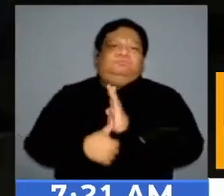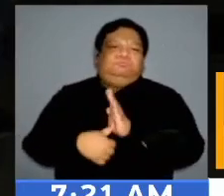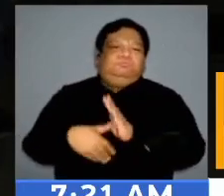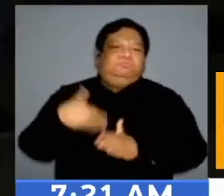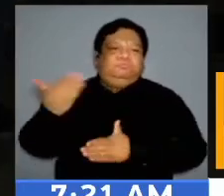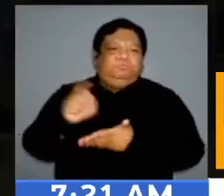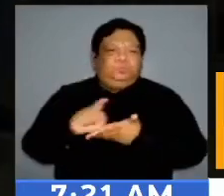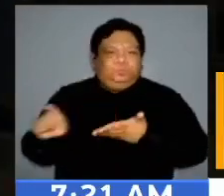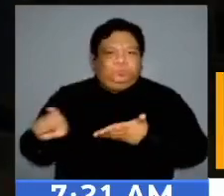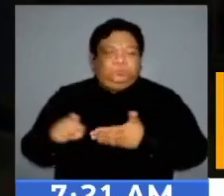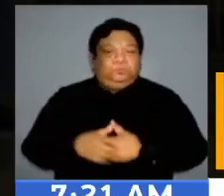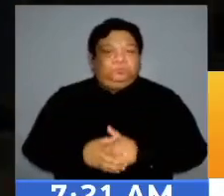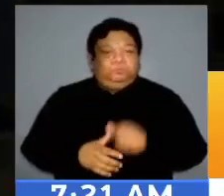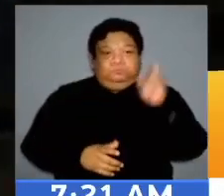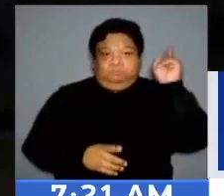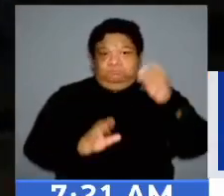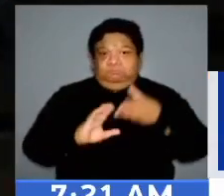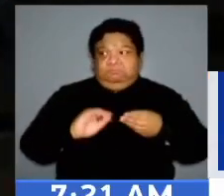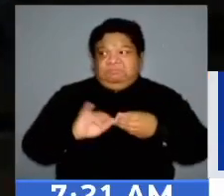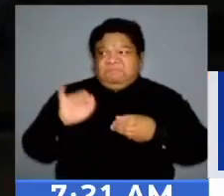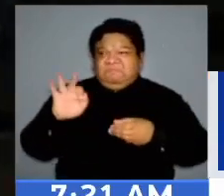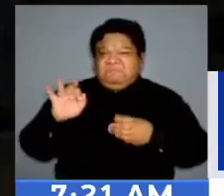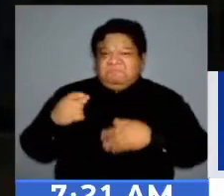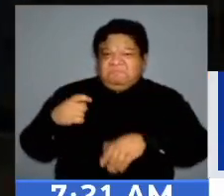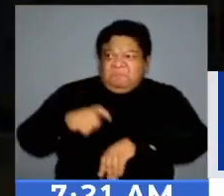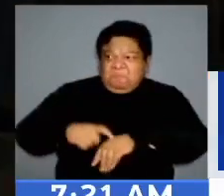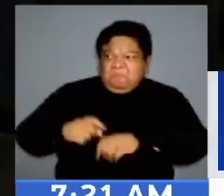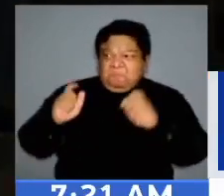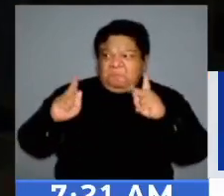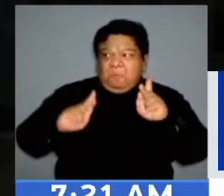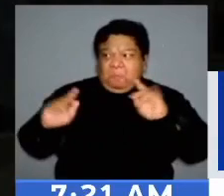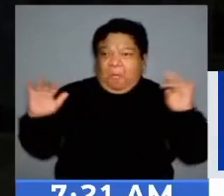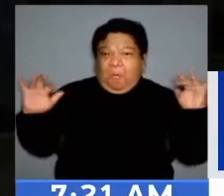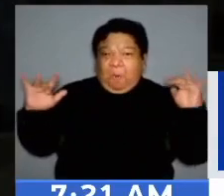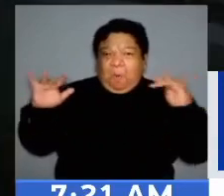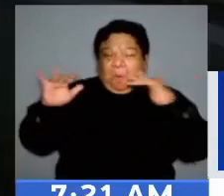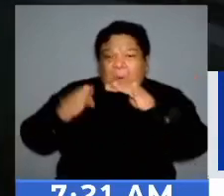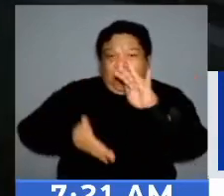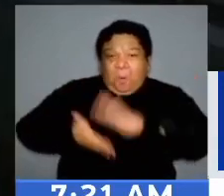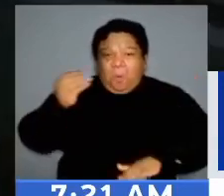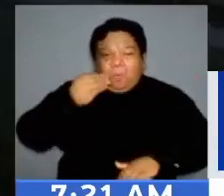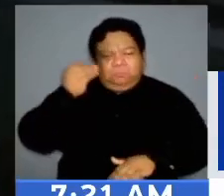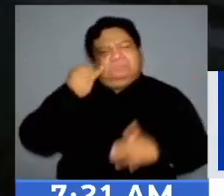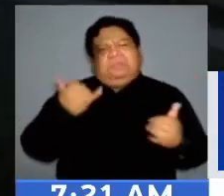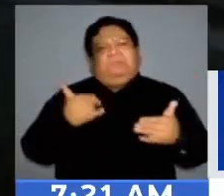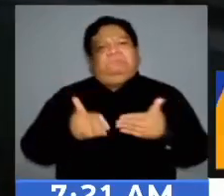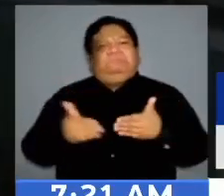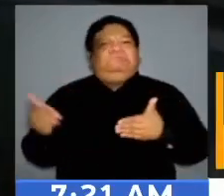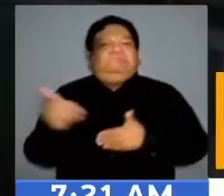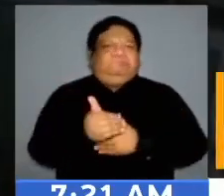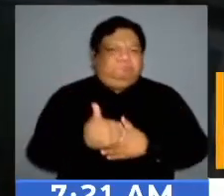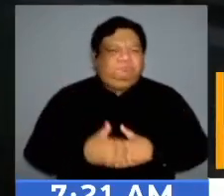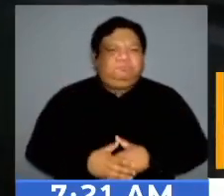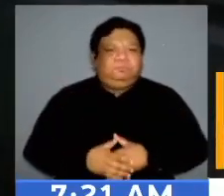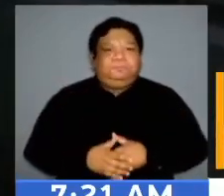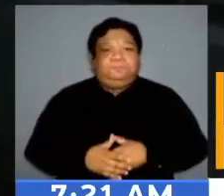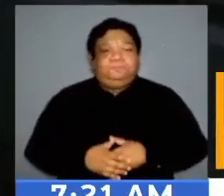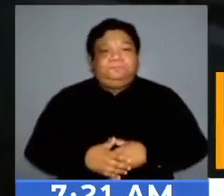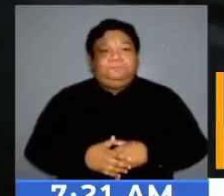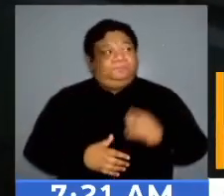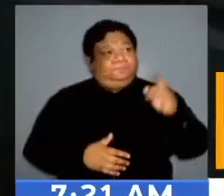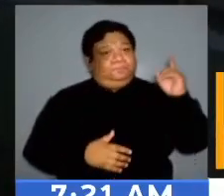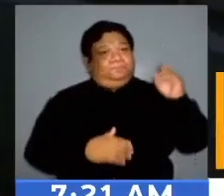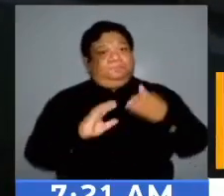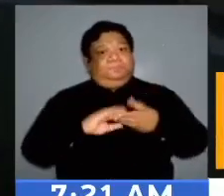hour mag k na ma kaya maaga kami umuwi para